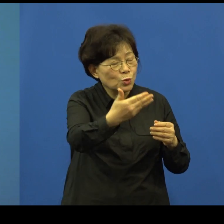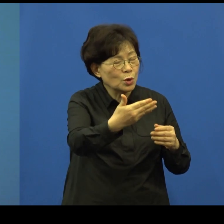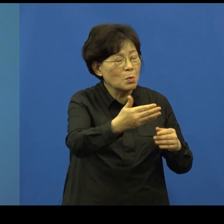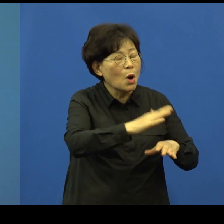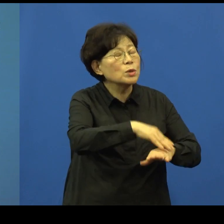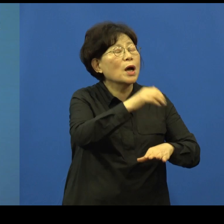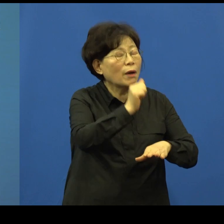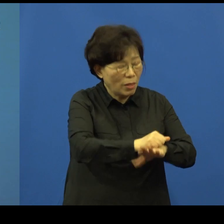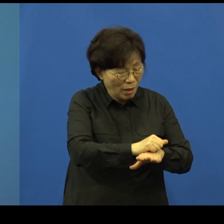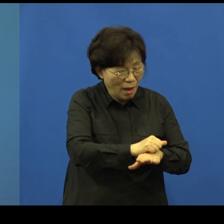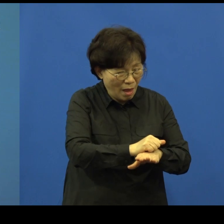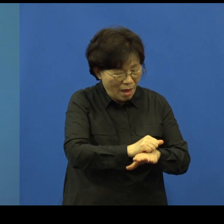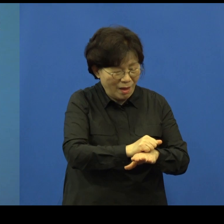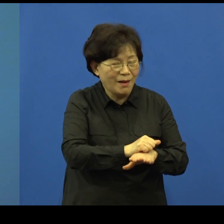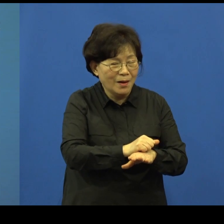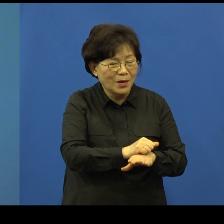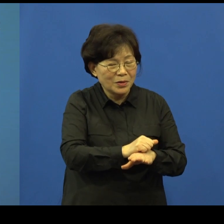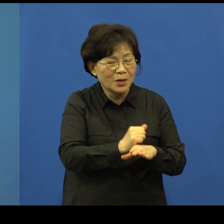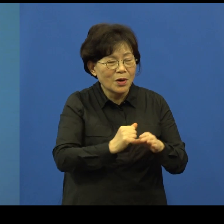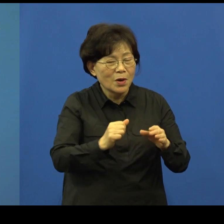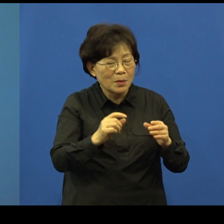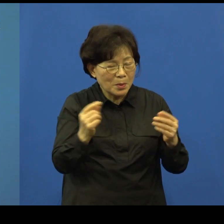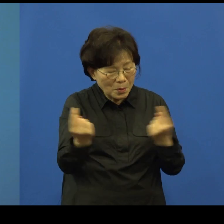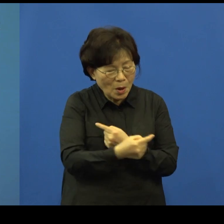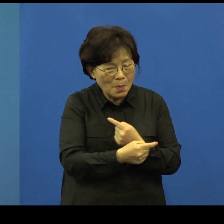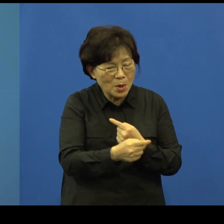야, 너 뒤로 하면 2등이다.